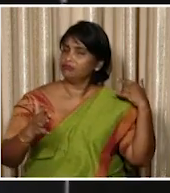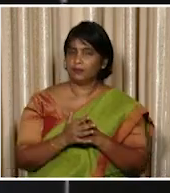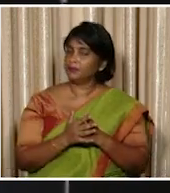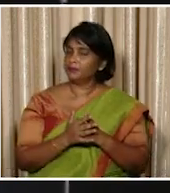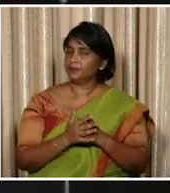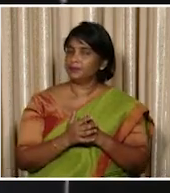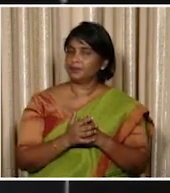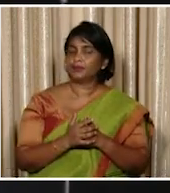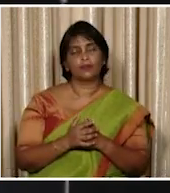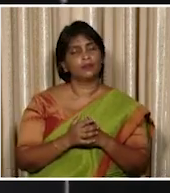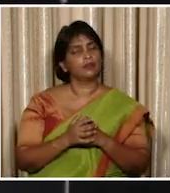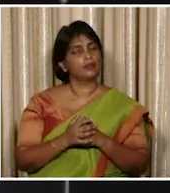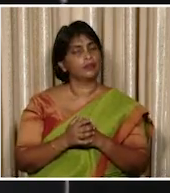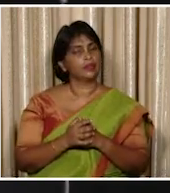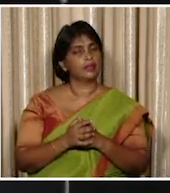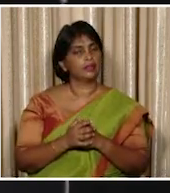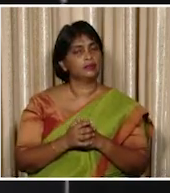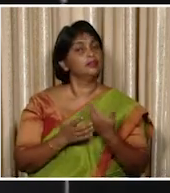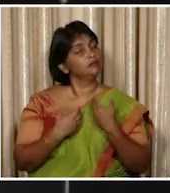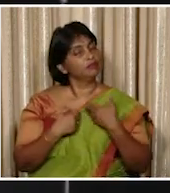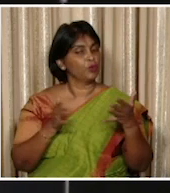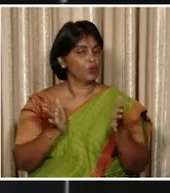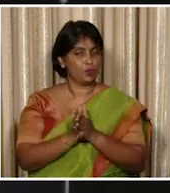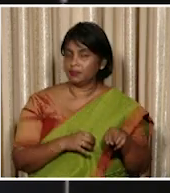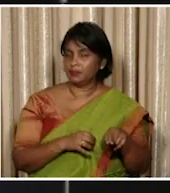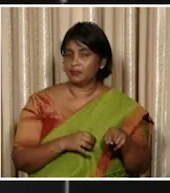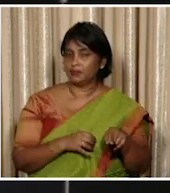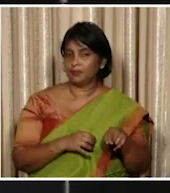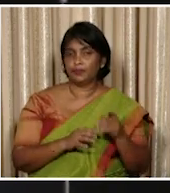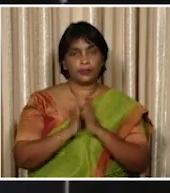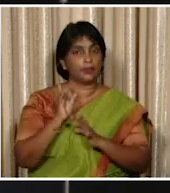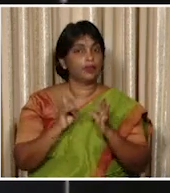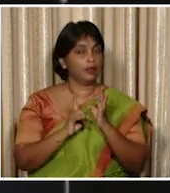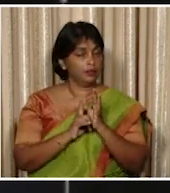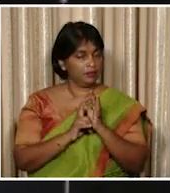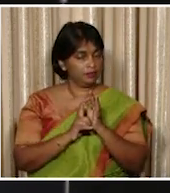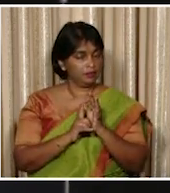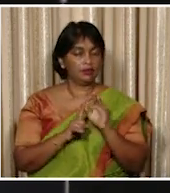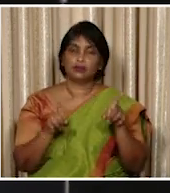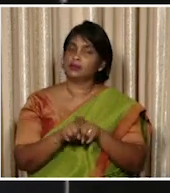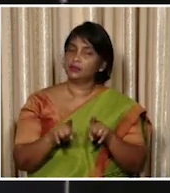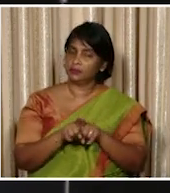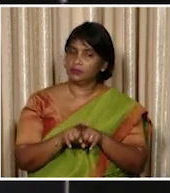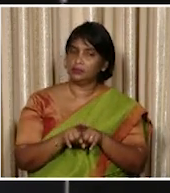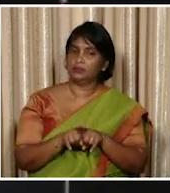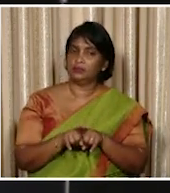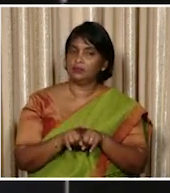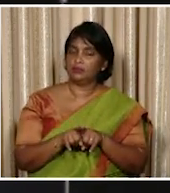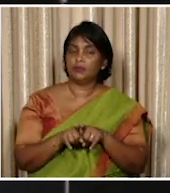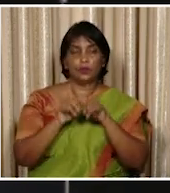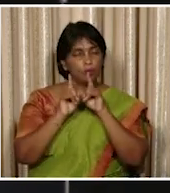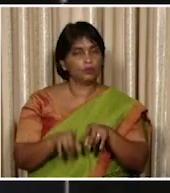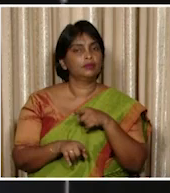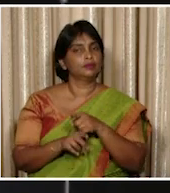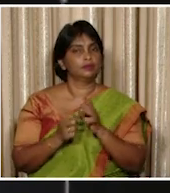தீர்காலையாக் சகா அப்பித்தக்க கேபினட் அமாத்தி வரி ஹட்டி வரை ஹட்டியட்டாத்